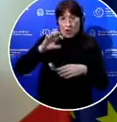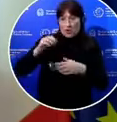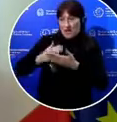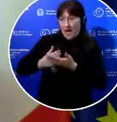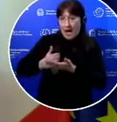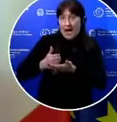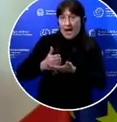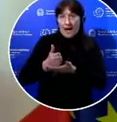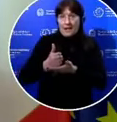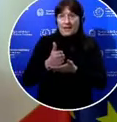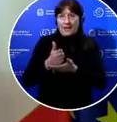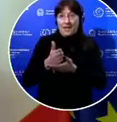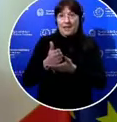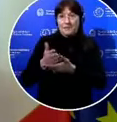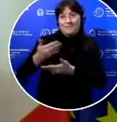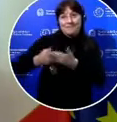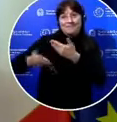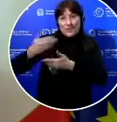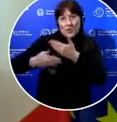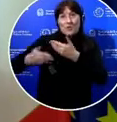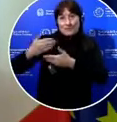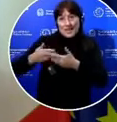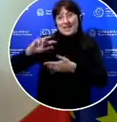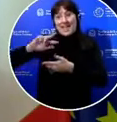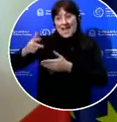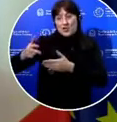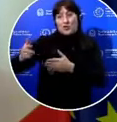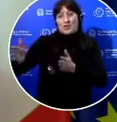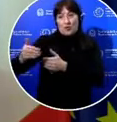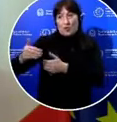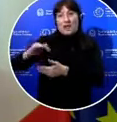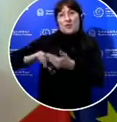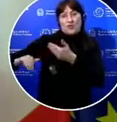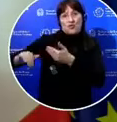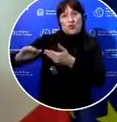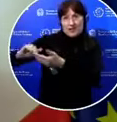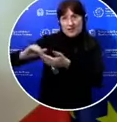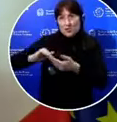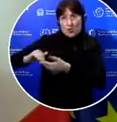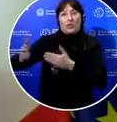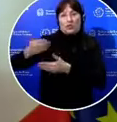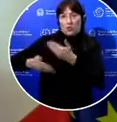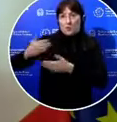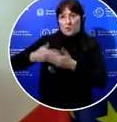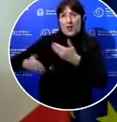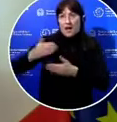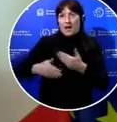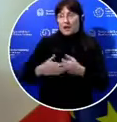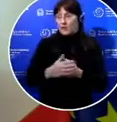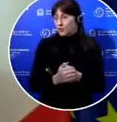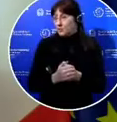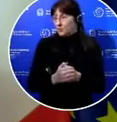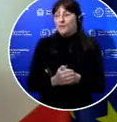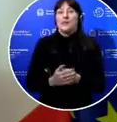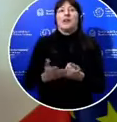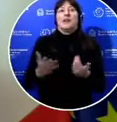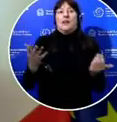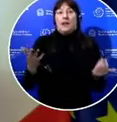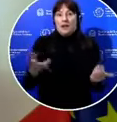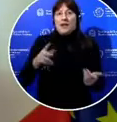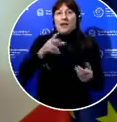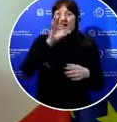concorso dell'associazionismo del terzo settore. E pur nel rispetto di quell'autonomia e di quelle competenze